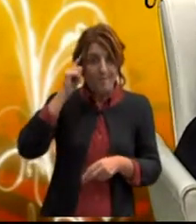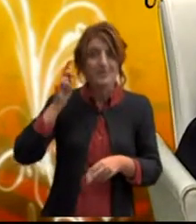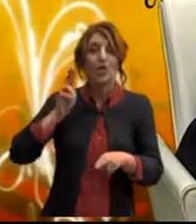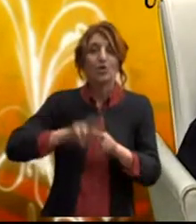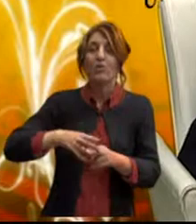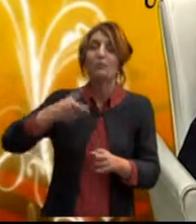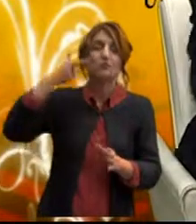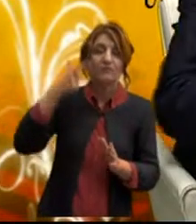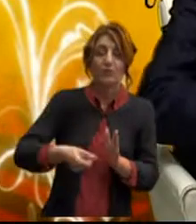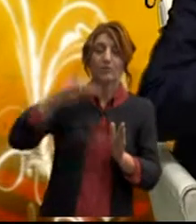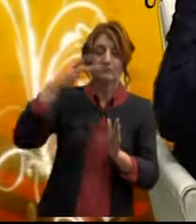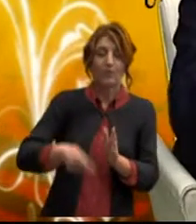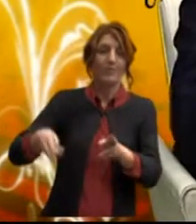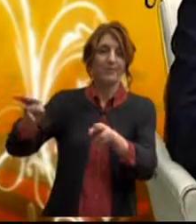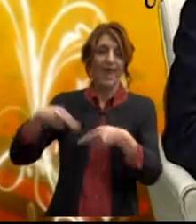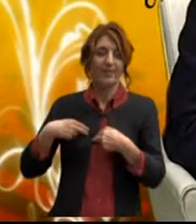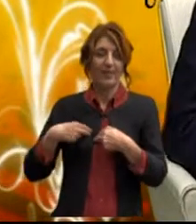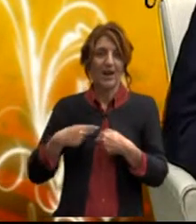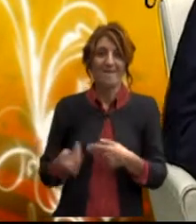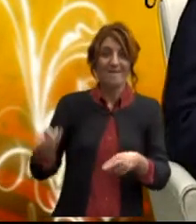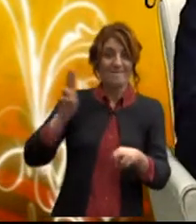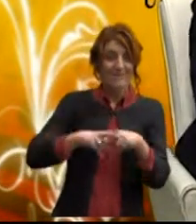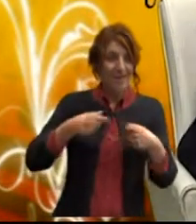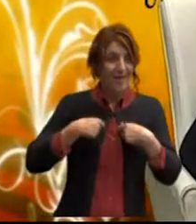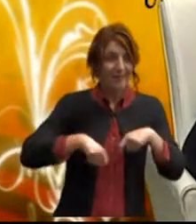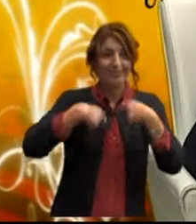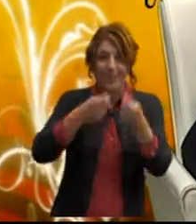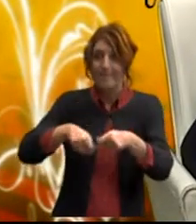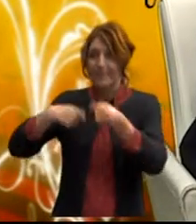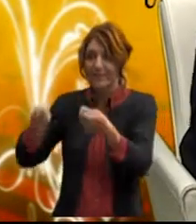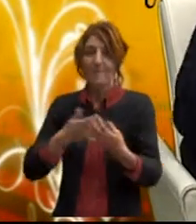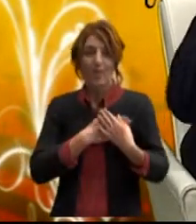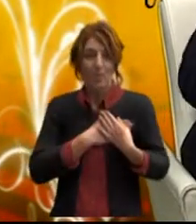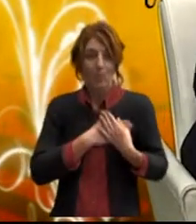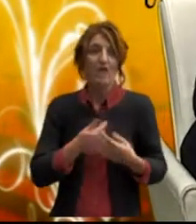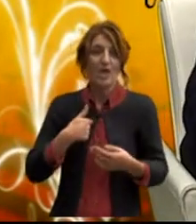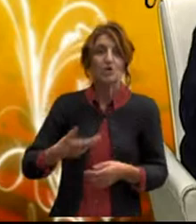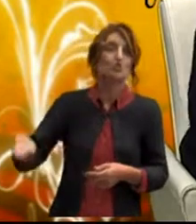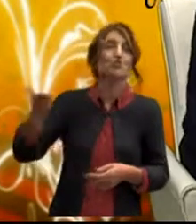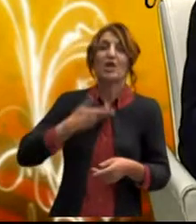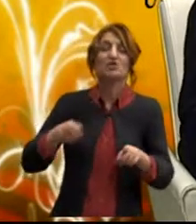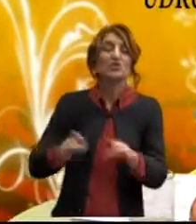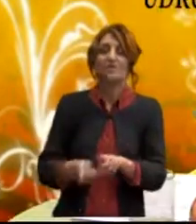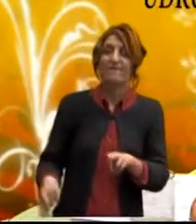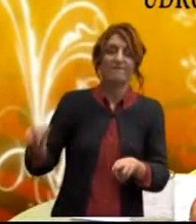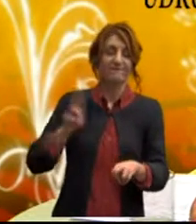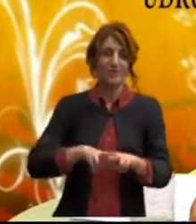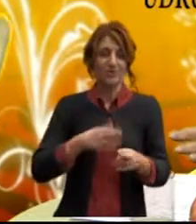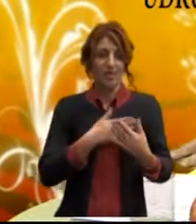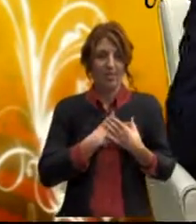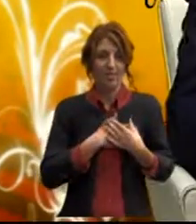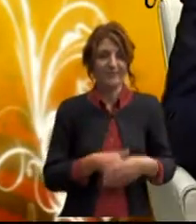više ljubavi dajete, ona u vama više raste, više ćete dobiti. A zapamte, depresija je jedan očajnički krik za ljubav. Evo, to je isto